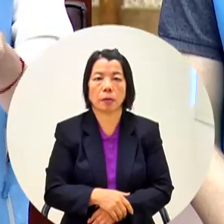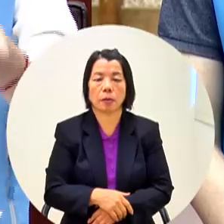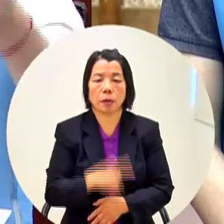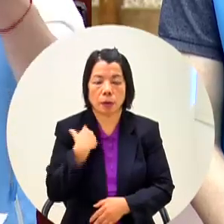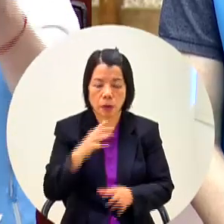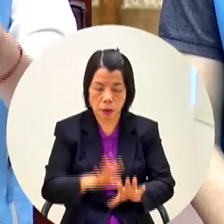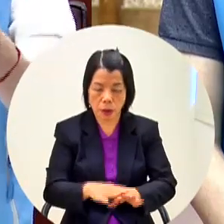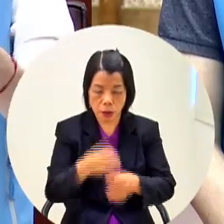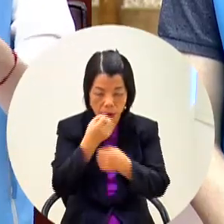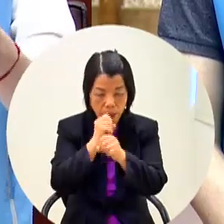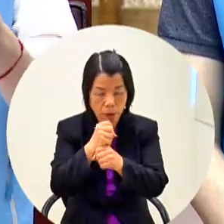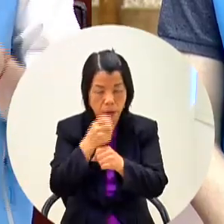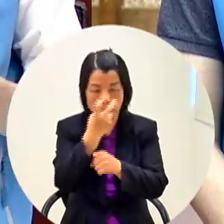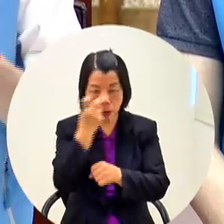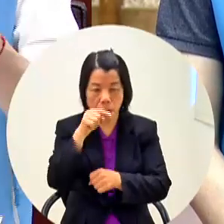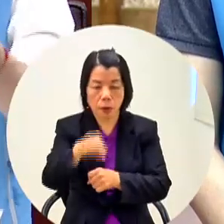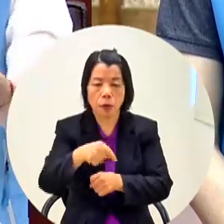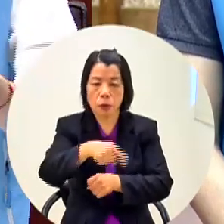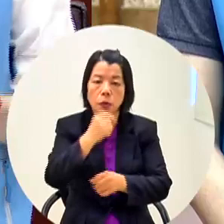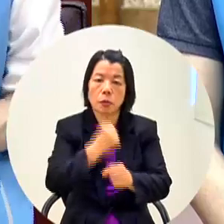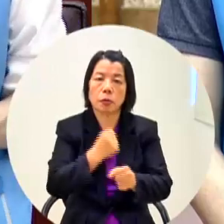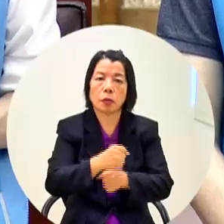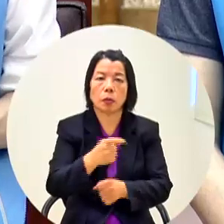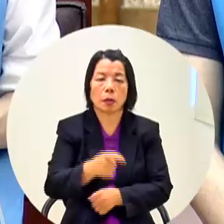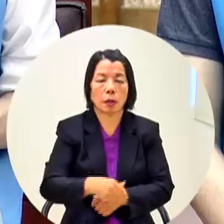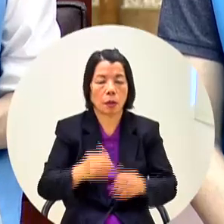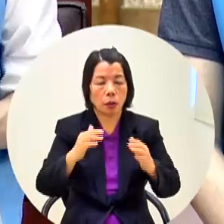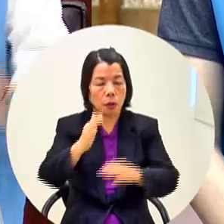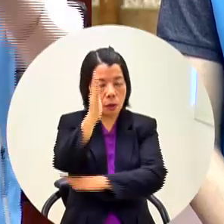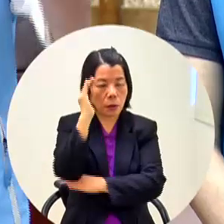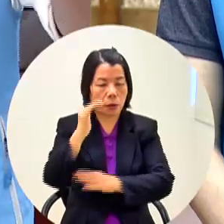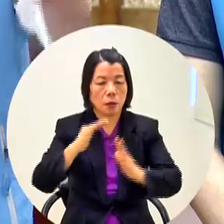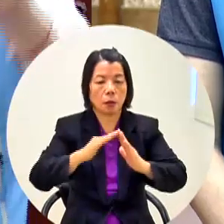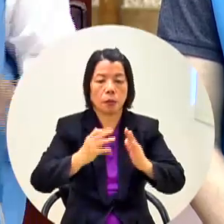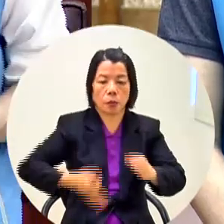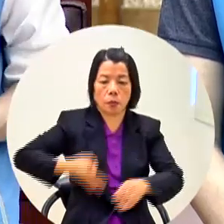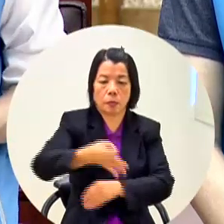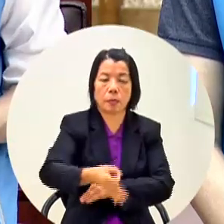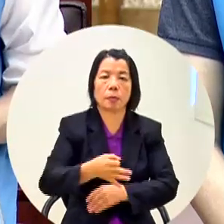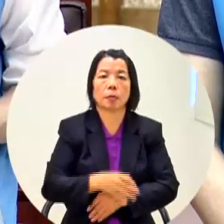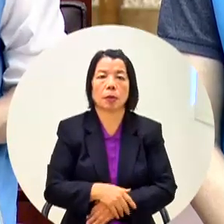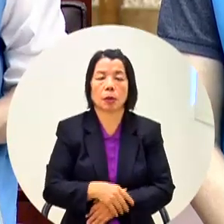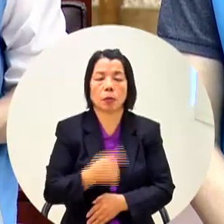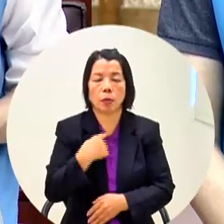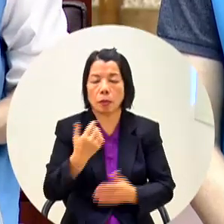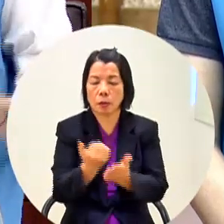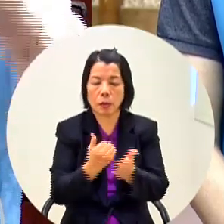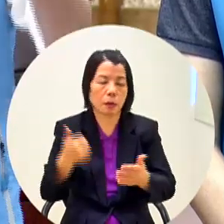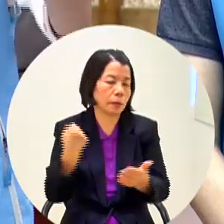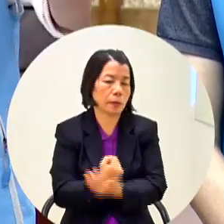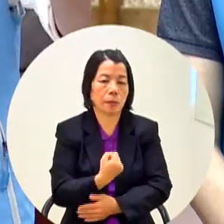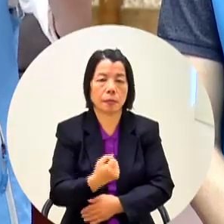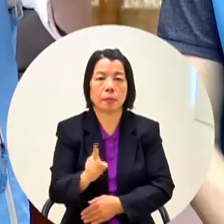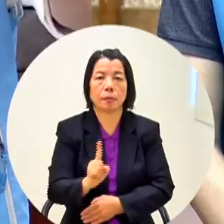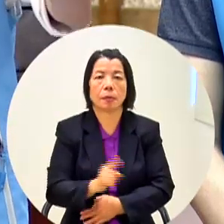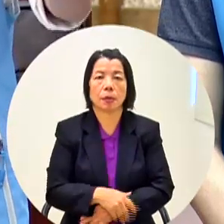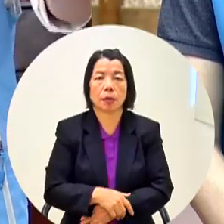这个裁剪，然后去做检查，市政府来付这笔费用。但是刚才我很遗憾，就